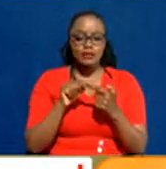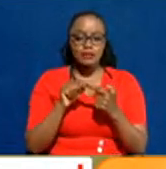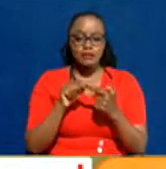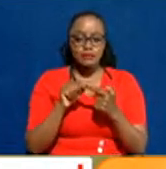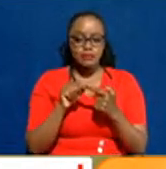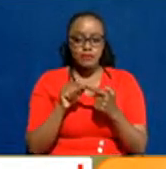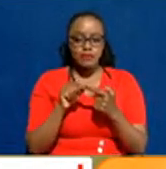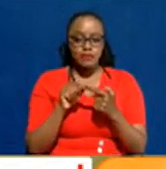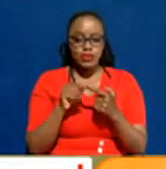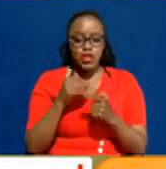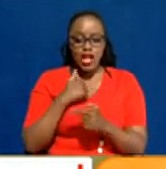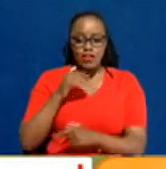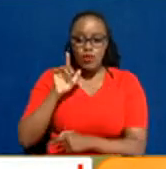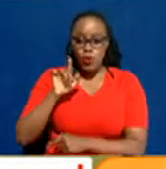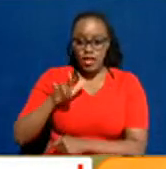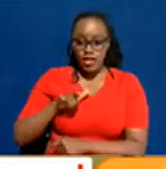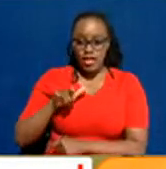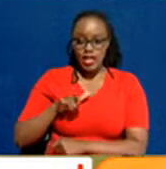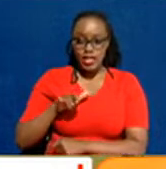there was a lady